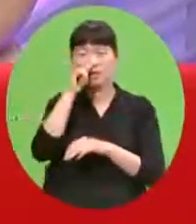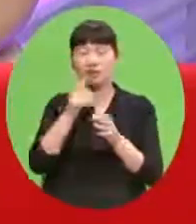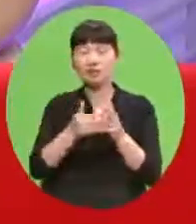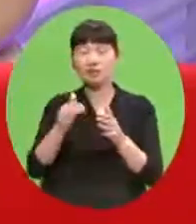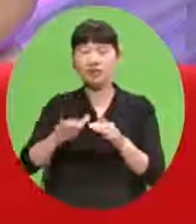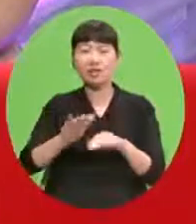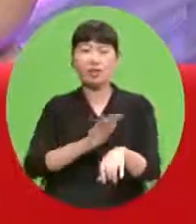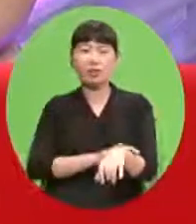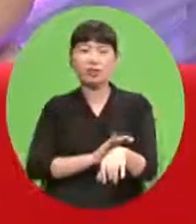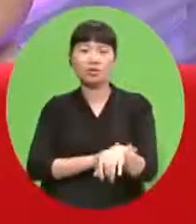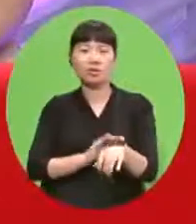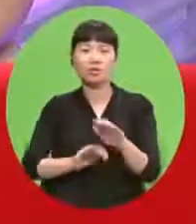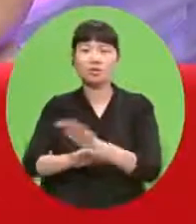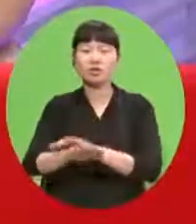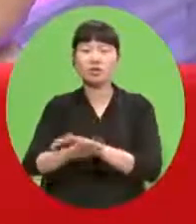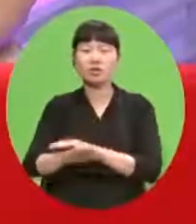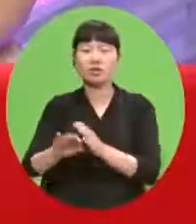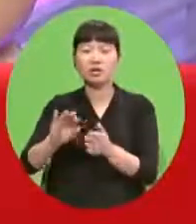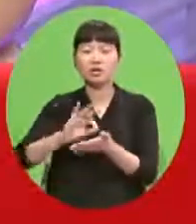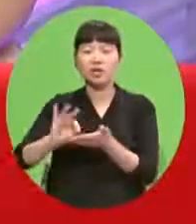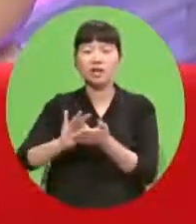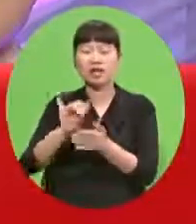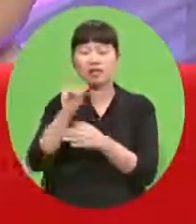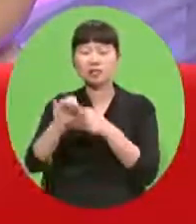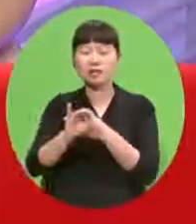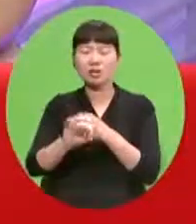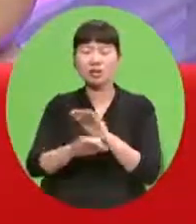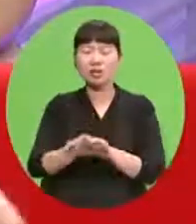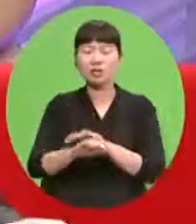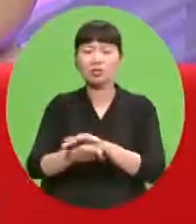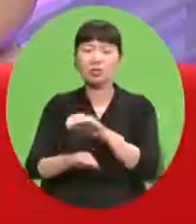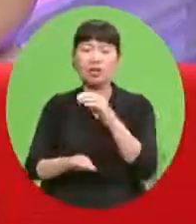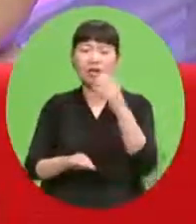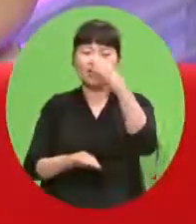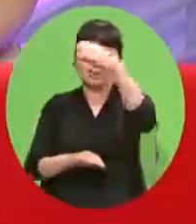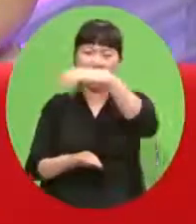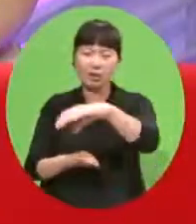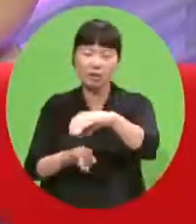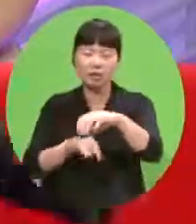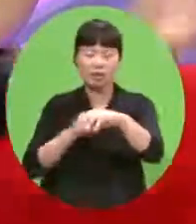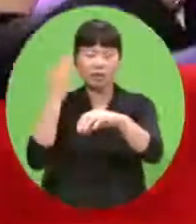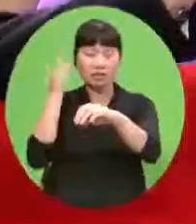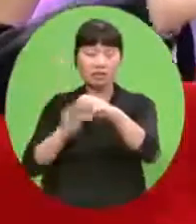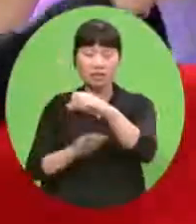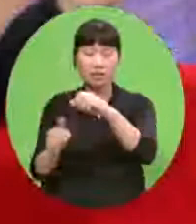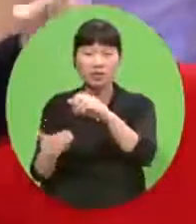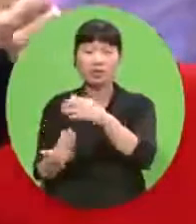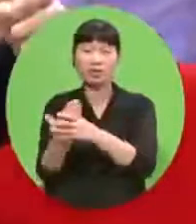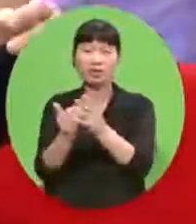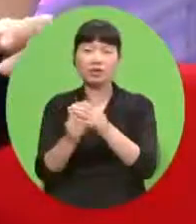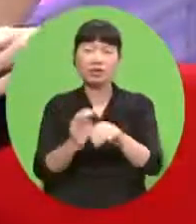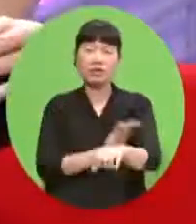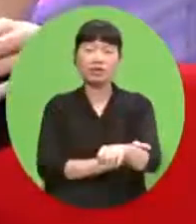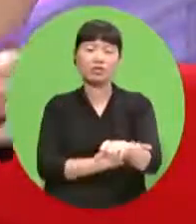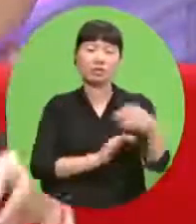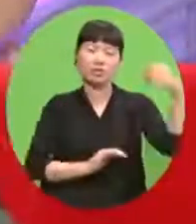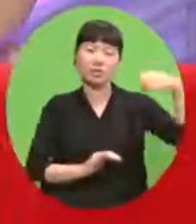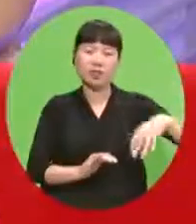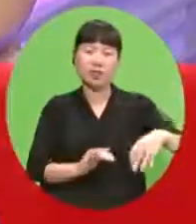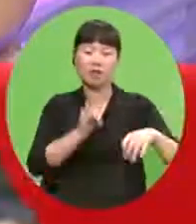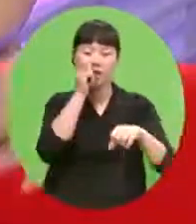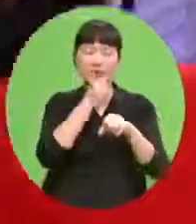네. 오른손잡이에 오른쪽에 스탠드를 놓으면은 이쪽 그림자가 생기겠죠. 네. 그래서 왼쪽에다 네. 놓고